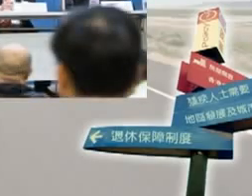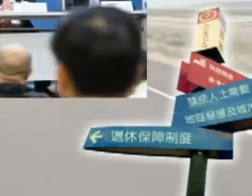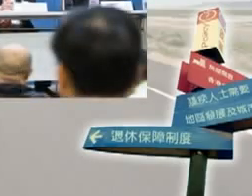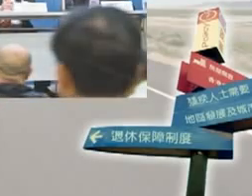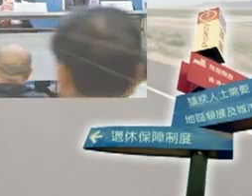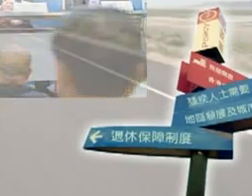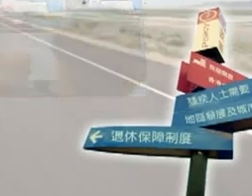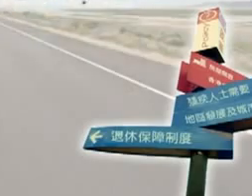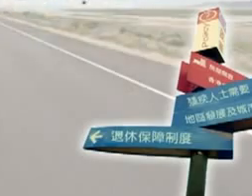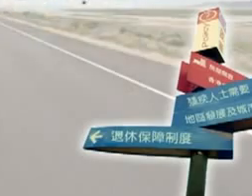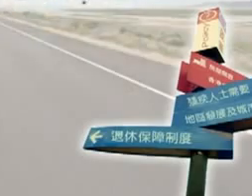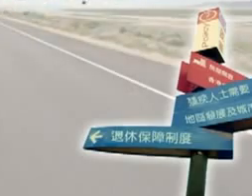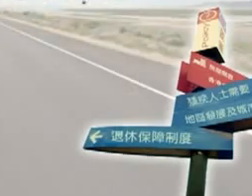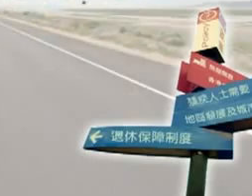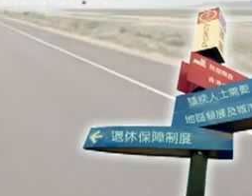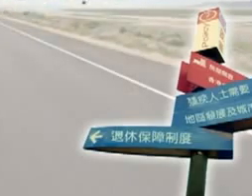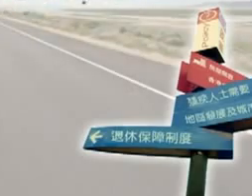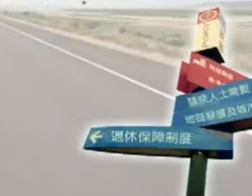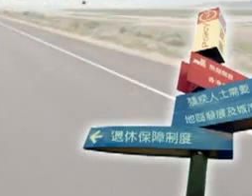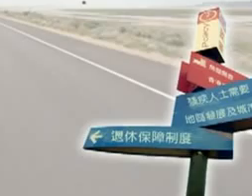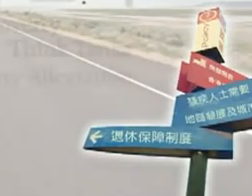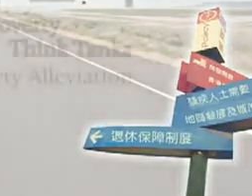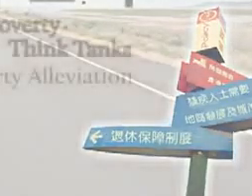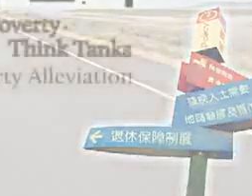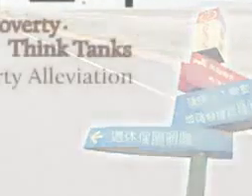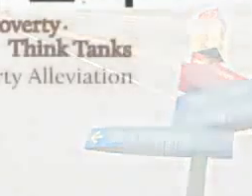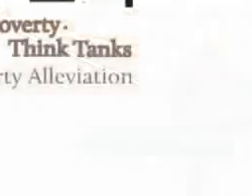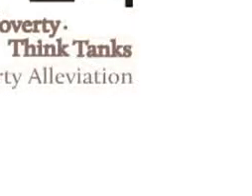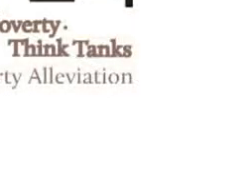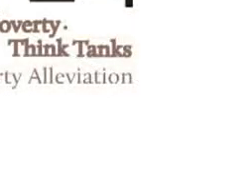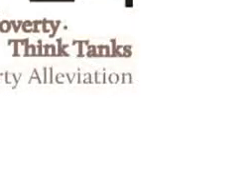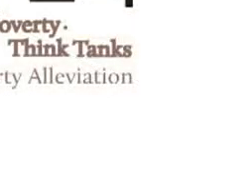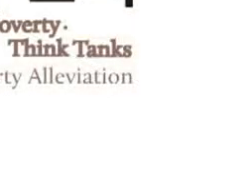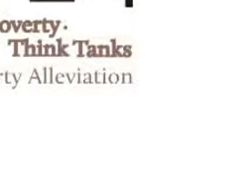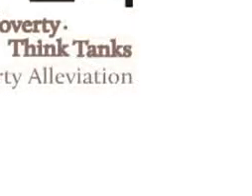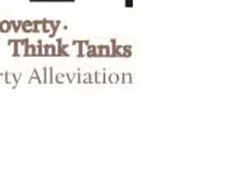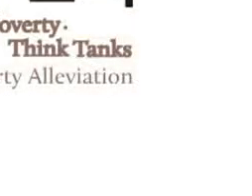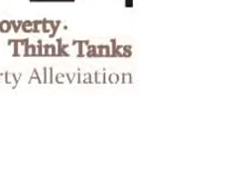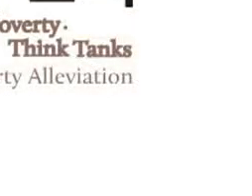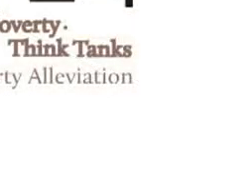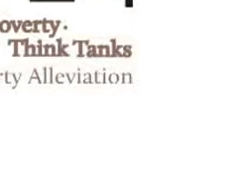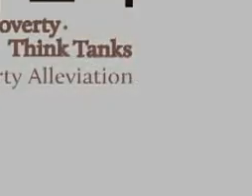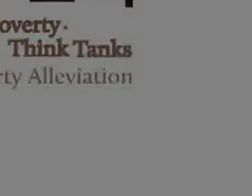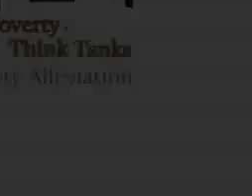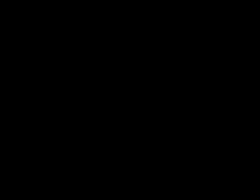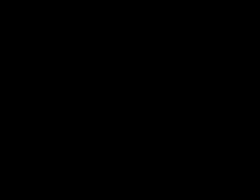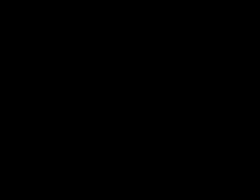论。有兴趣的朋友请留意 RTV 的网上更新。